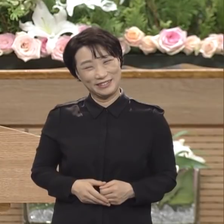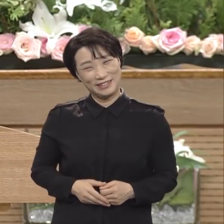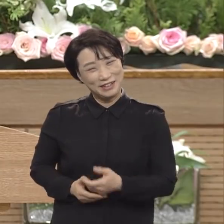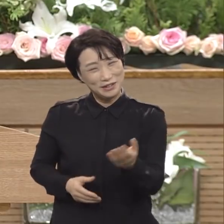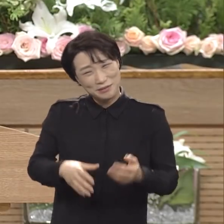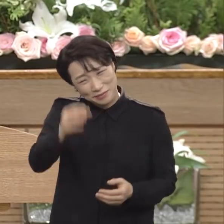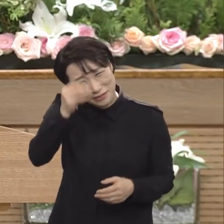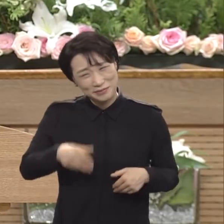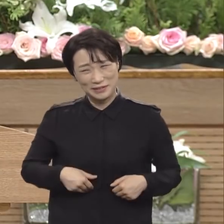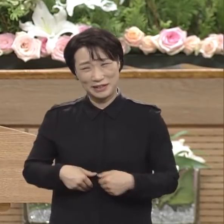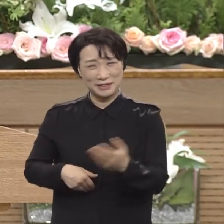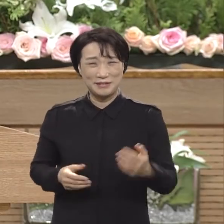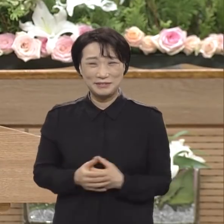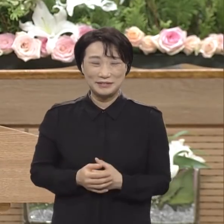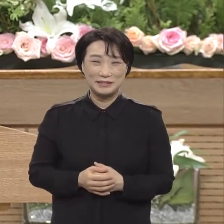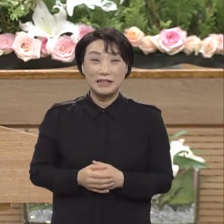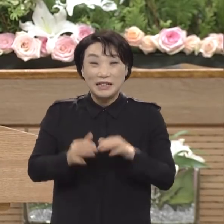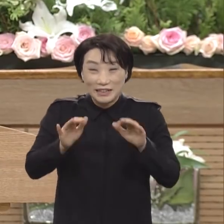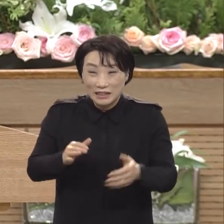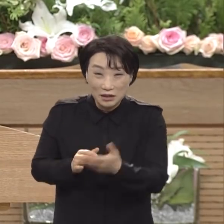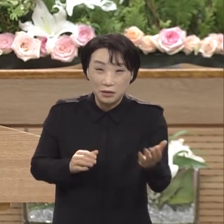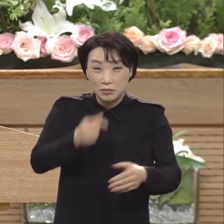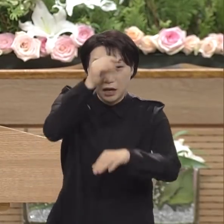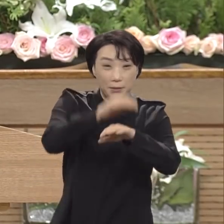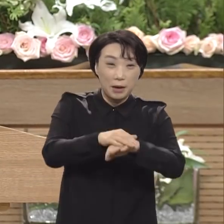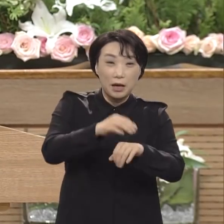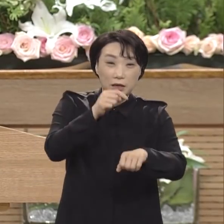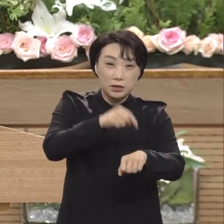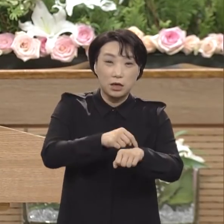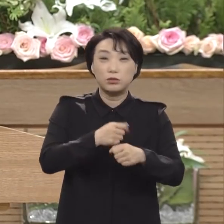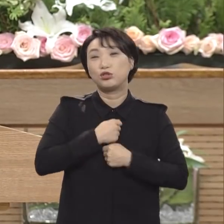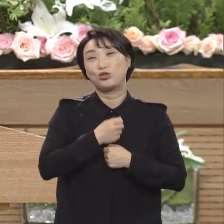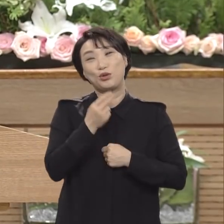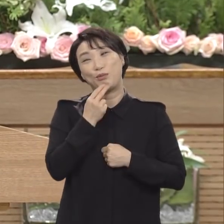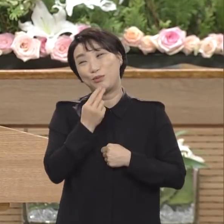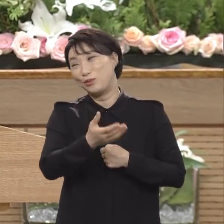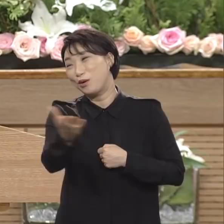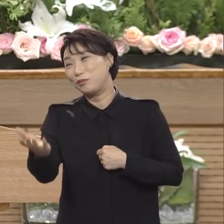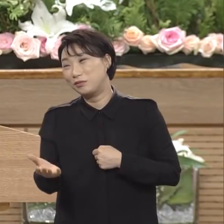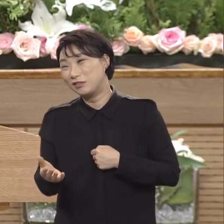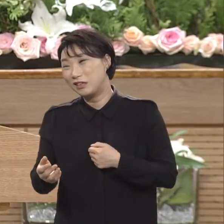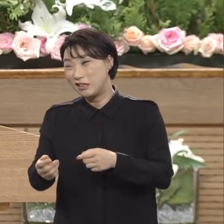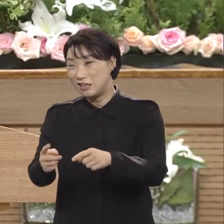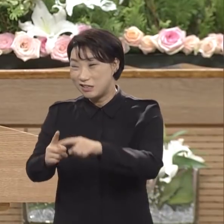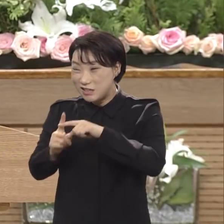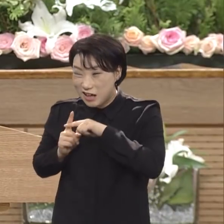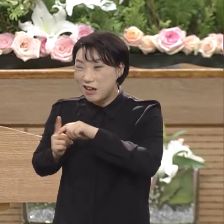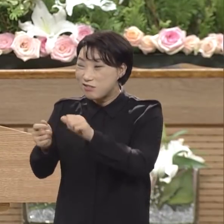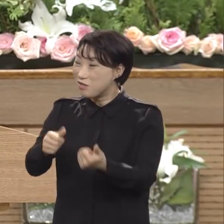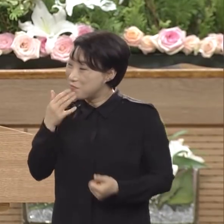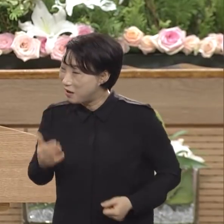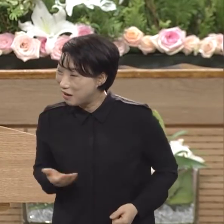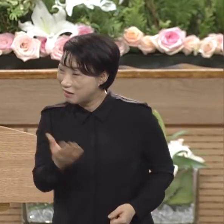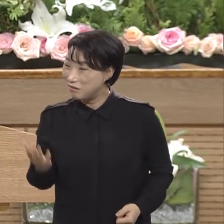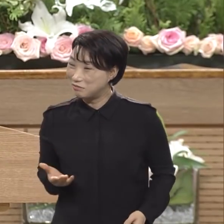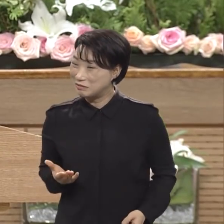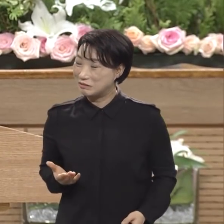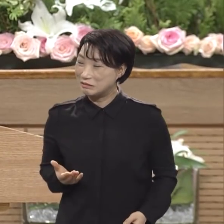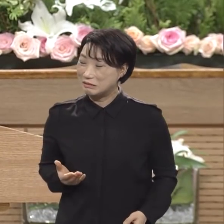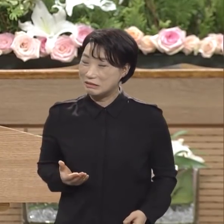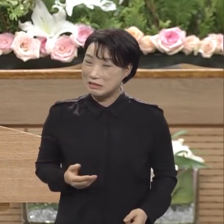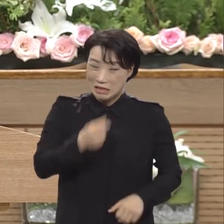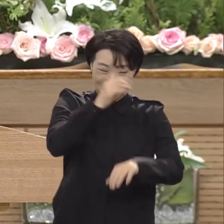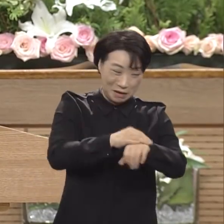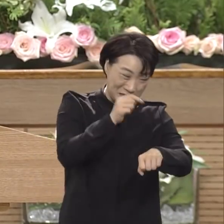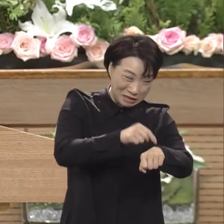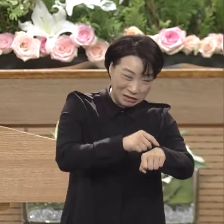신용이라도. 근데 예배 시간 하나 못 지키는데 죽기는 뭘 주고, 예배